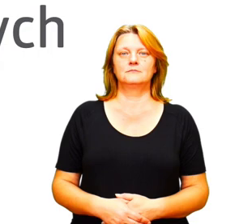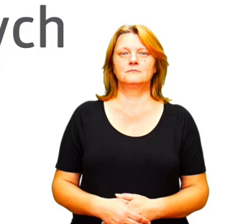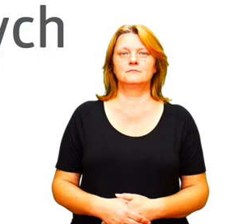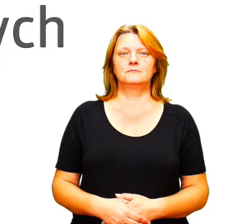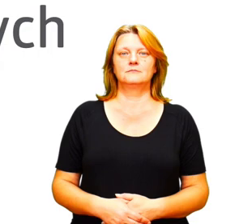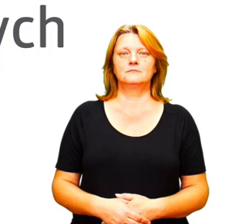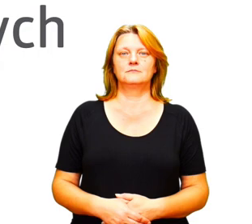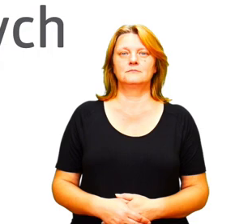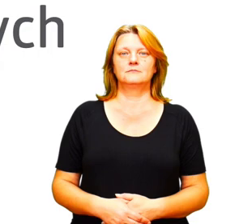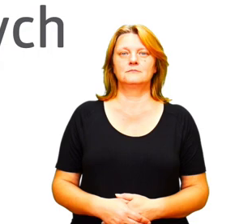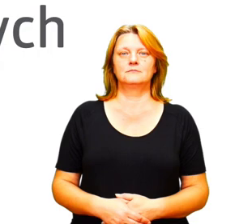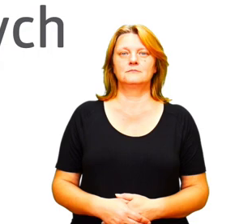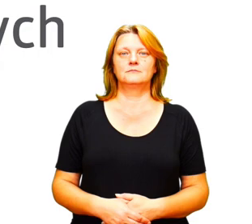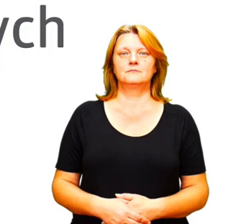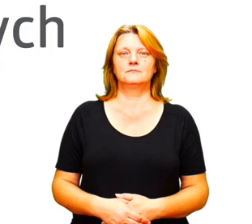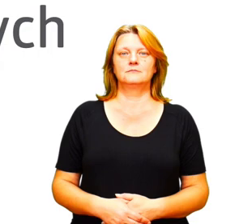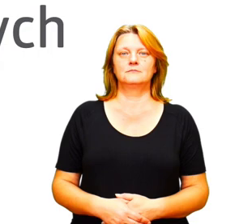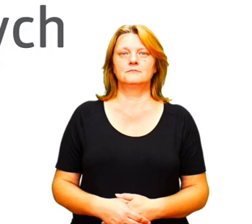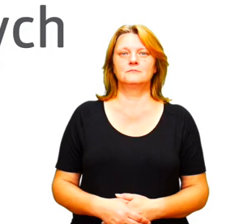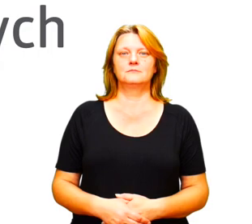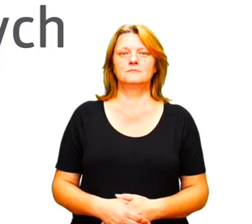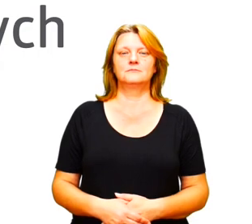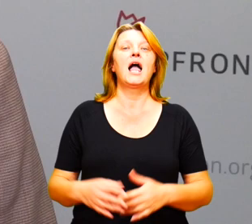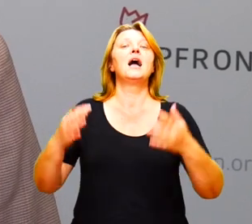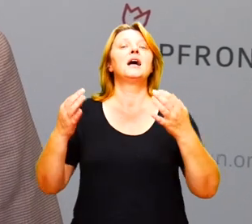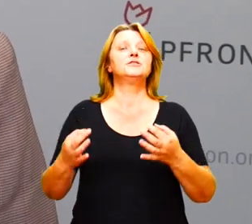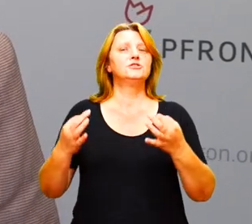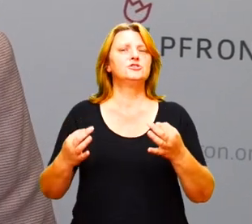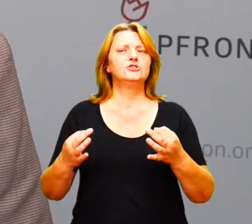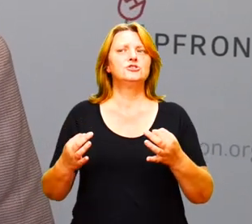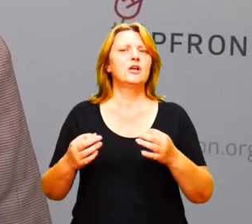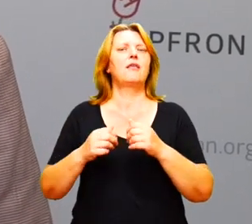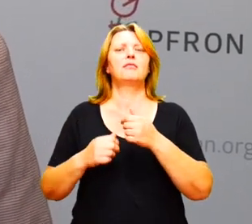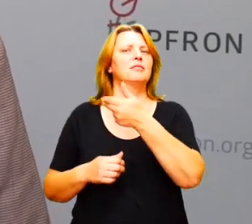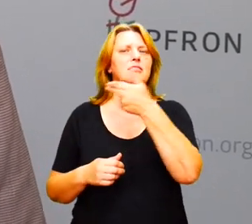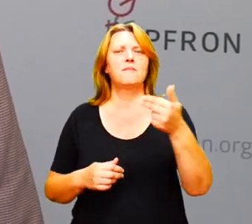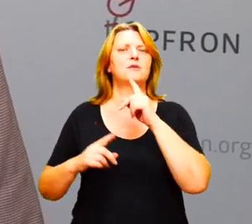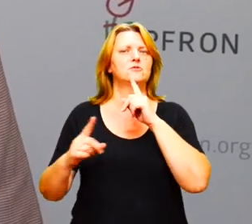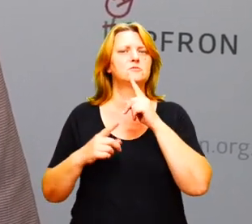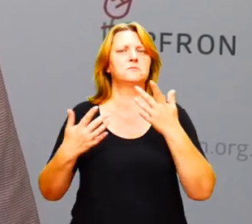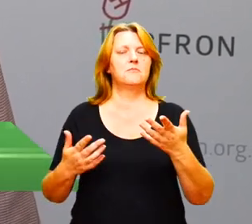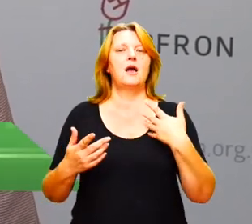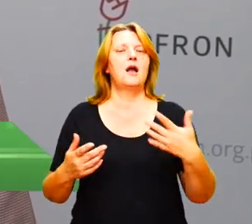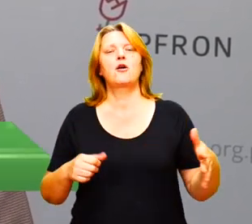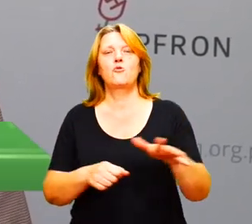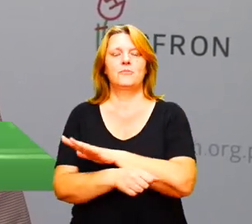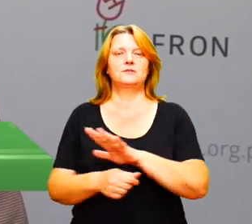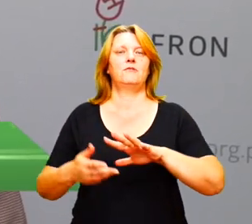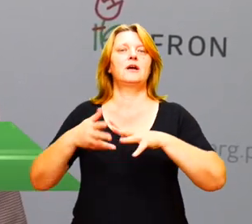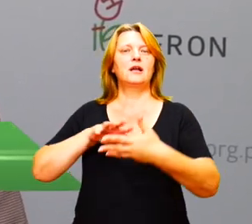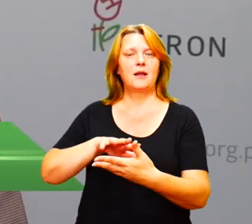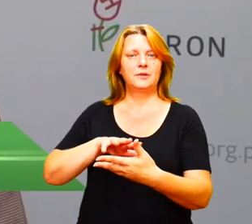zarządu Państwowego Funduszu Rehabilitacji Osób Niepełnosprawnych. Dzisiaj przede wszystkim mówiliśmy o kompleksowej rehabilitacji. Jest